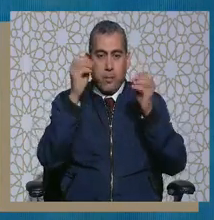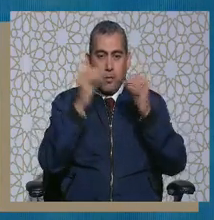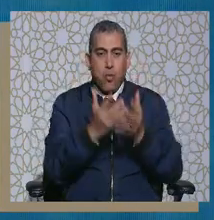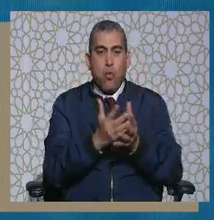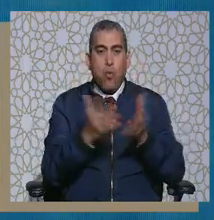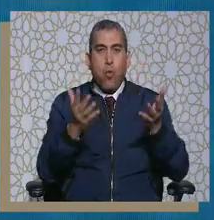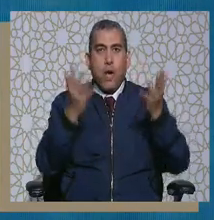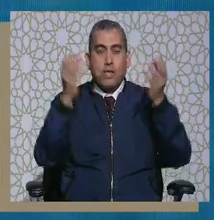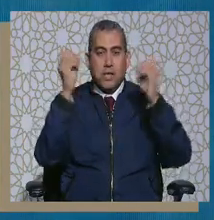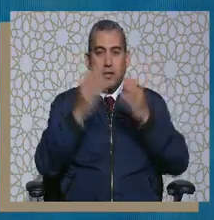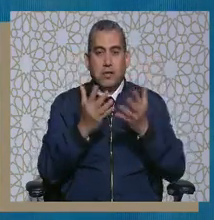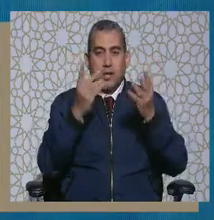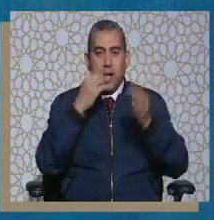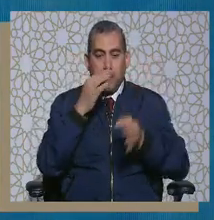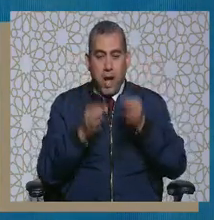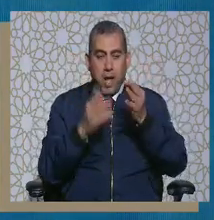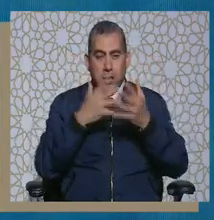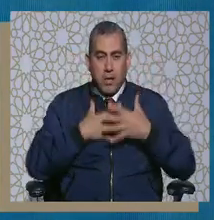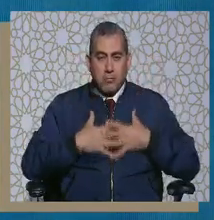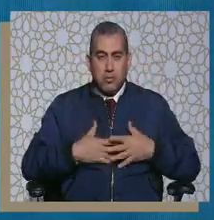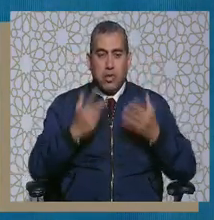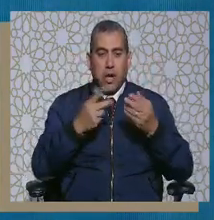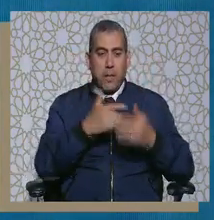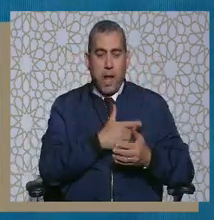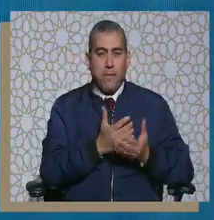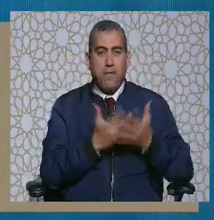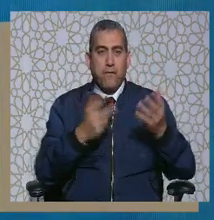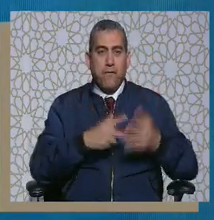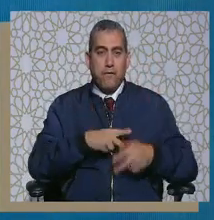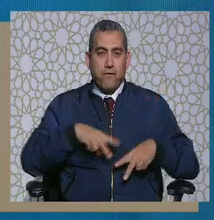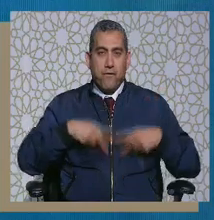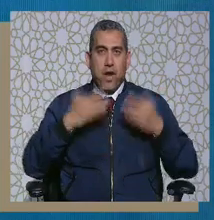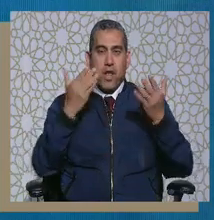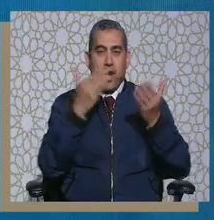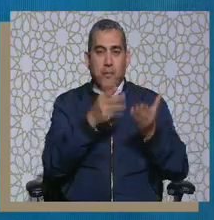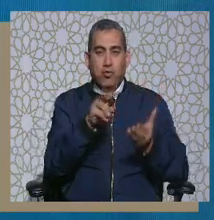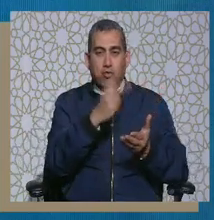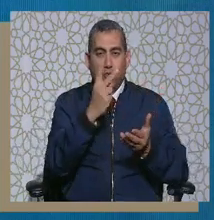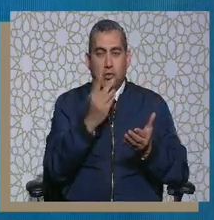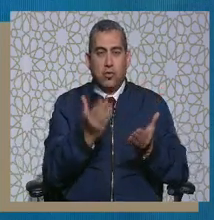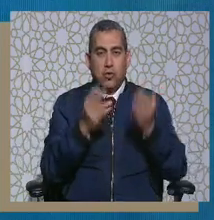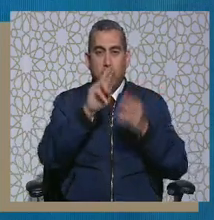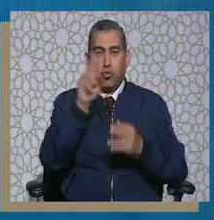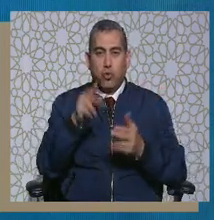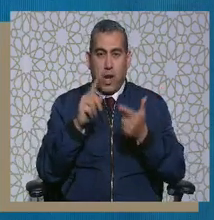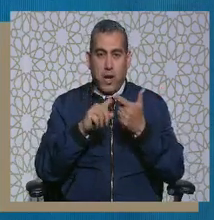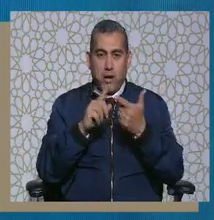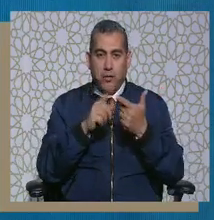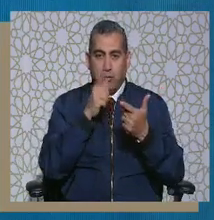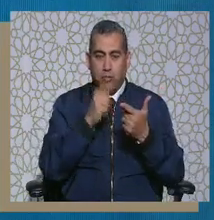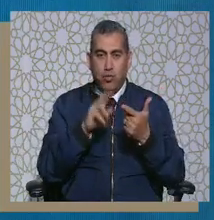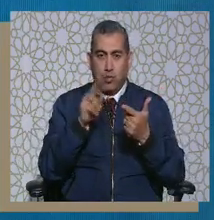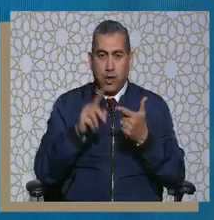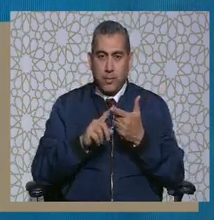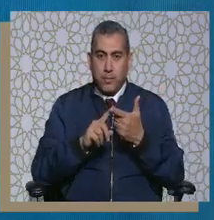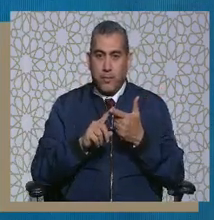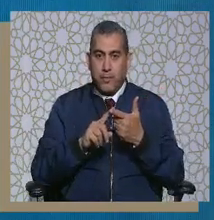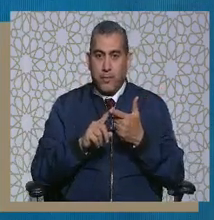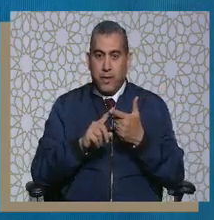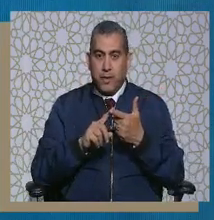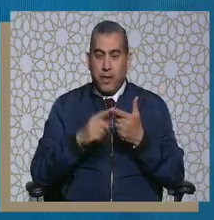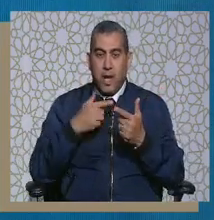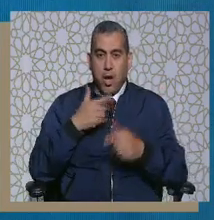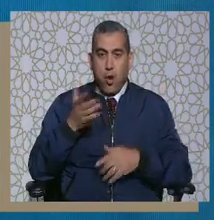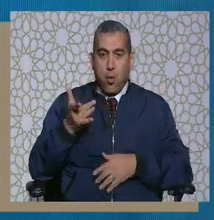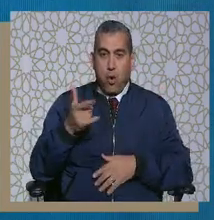واسع عاجل ويفرح قلبكم انتم الاثنين الله يخليك وسؤال ثاني حضرتك يا شيخي انا انا اخواتي